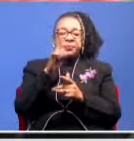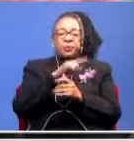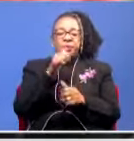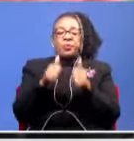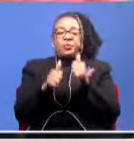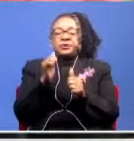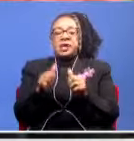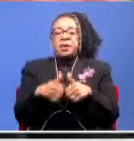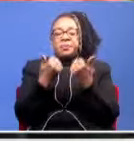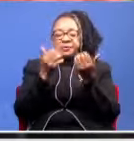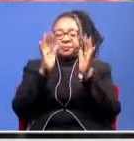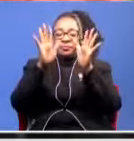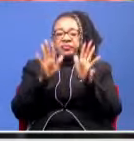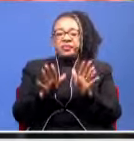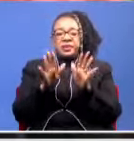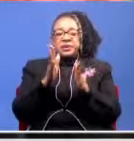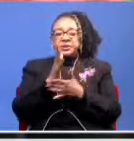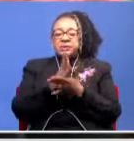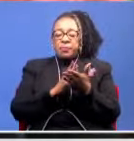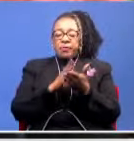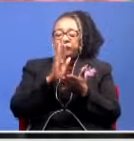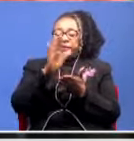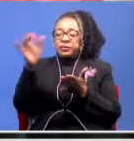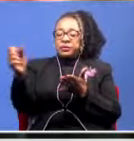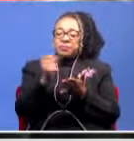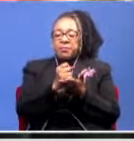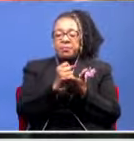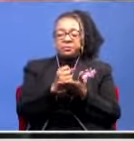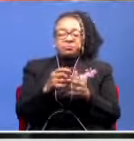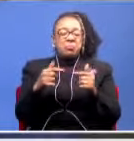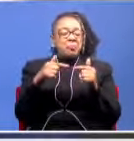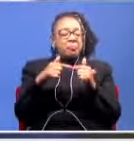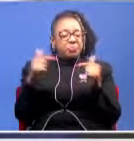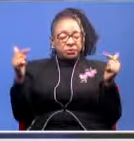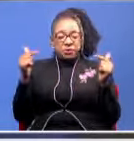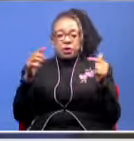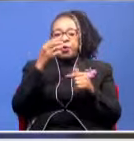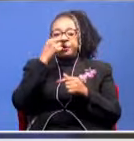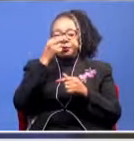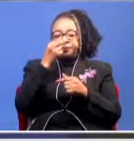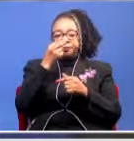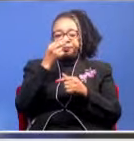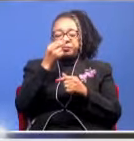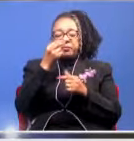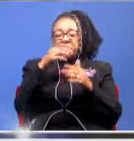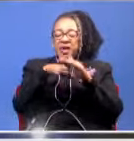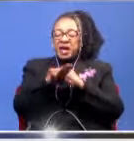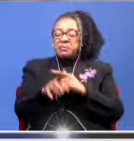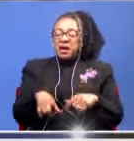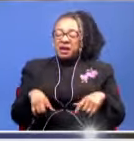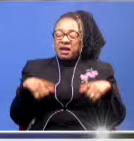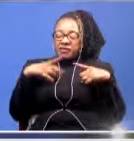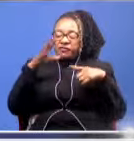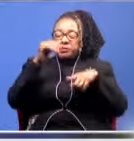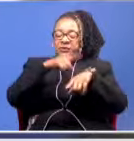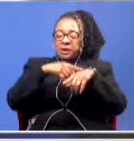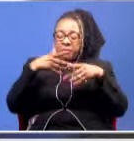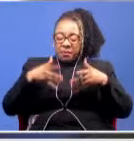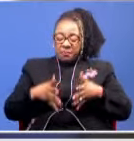kampeni, baadhi ya wateuzi wakimkashifu Rais Ruto vikali. Maisha yangu tangu